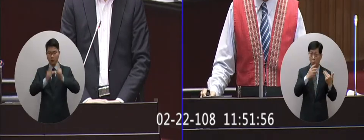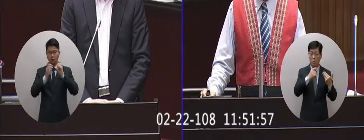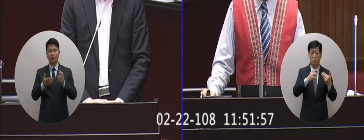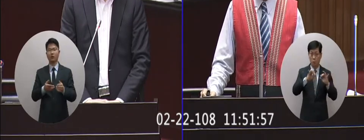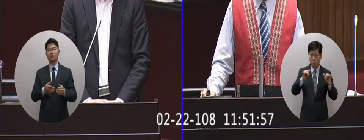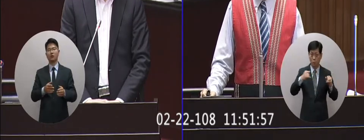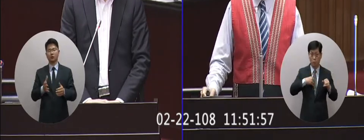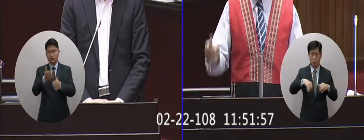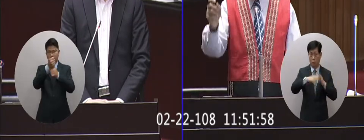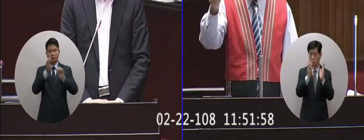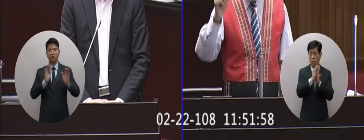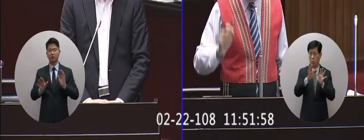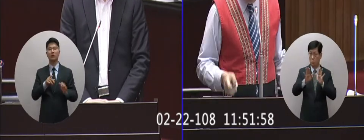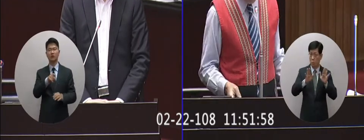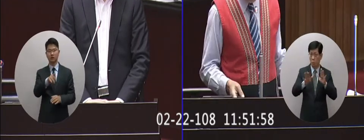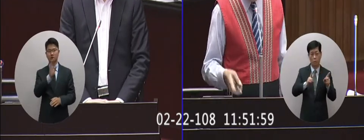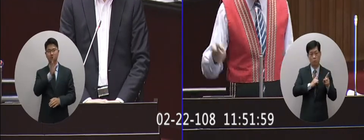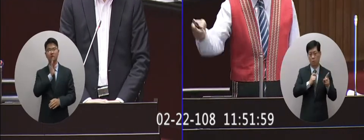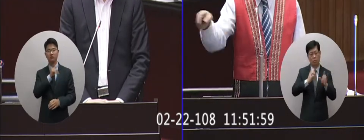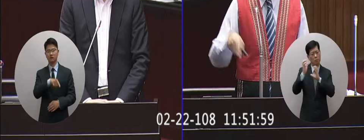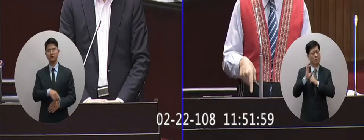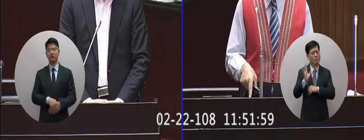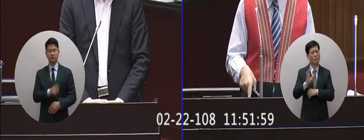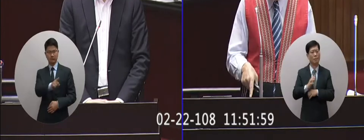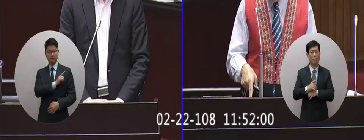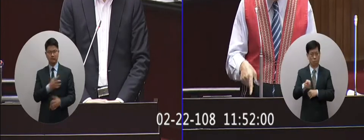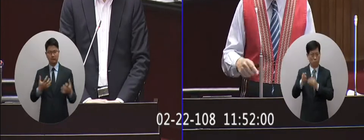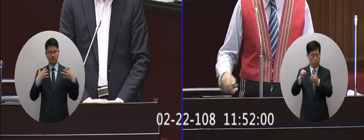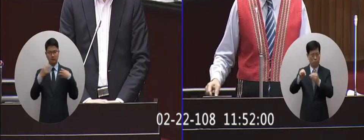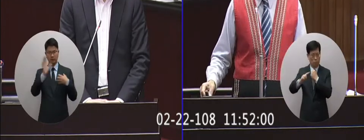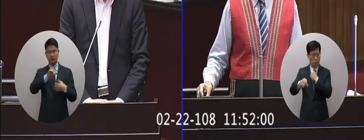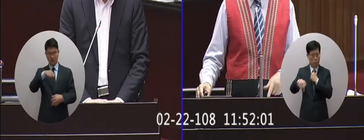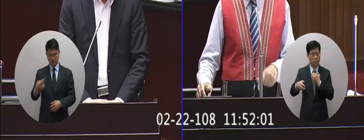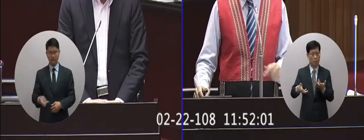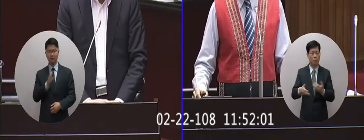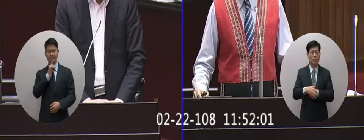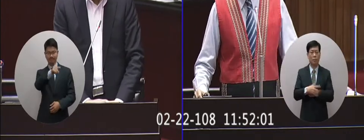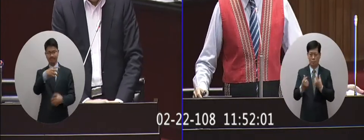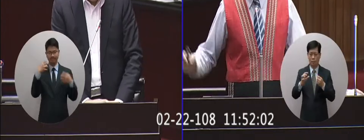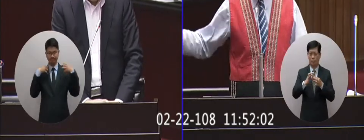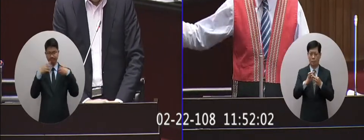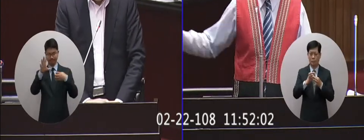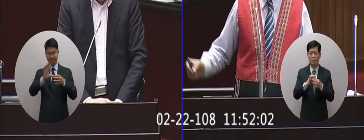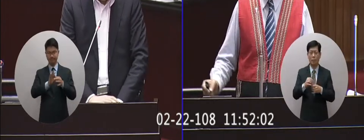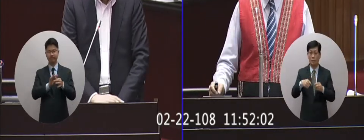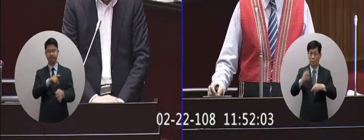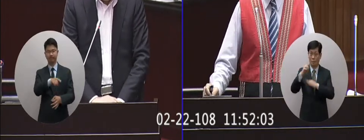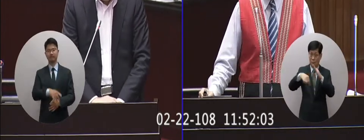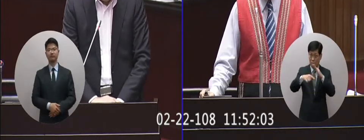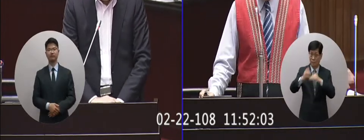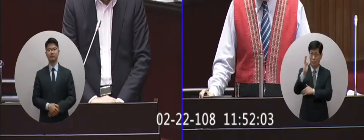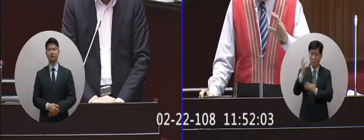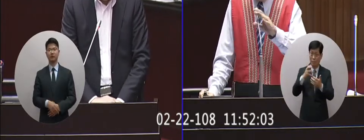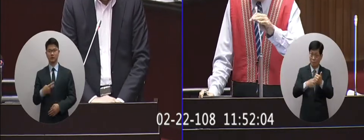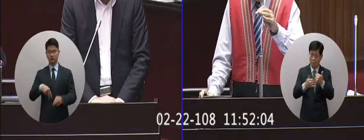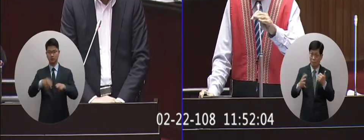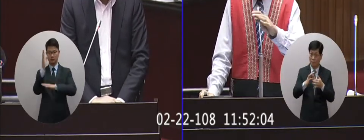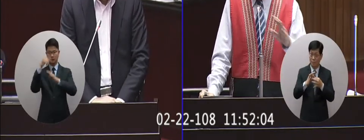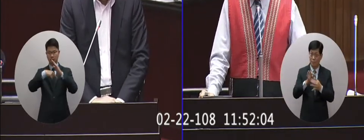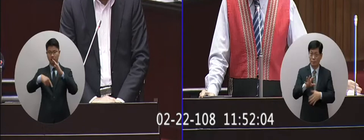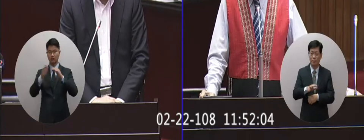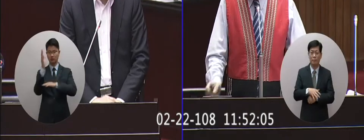指挥，哦，所以这个不要自己染，你要染的是这个接下来的哈，也有关系了哈，跟行政院政务委员也有关系